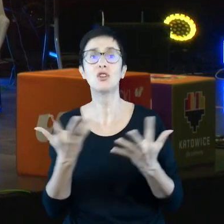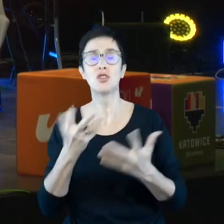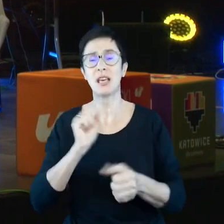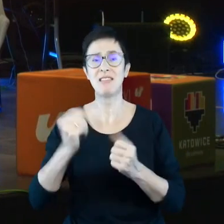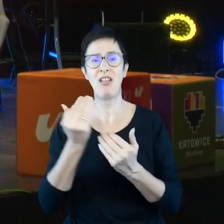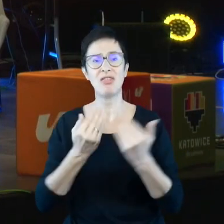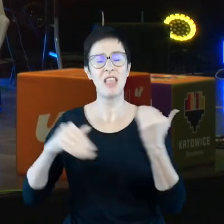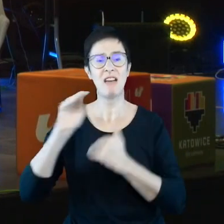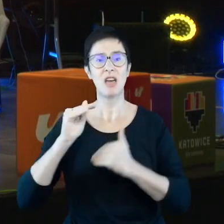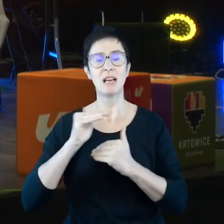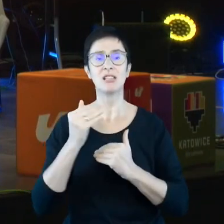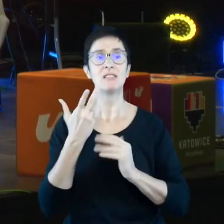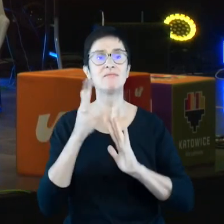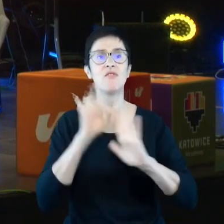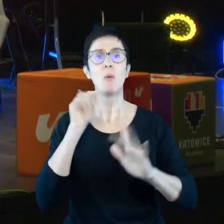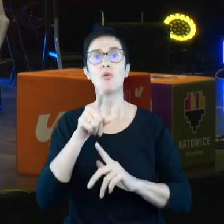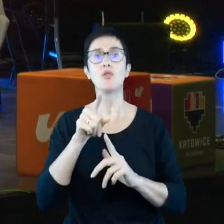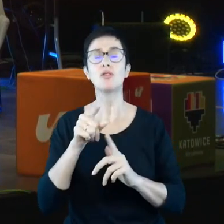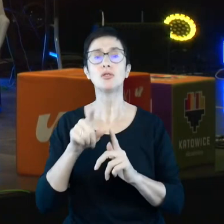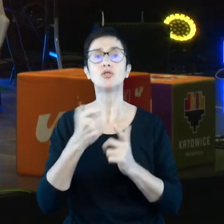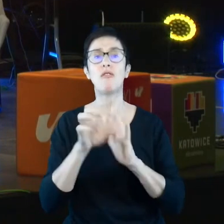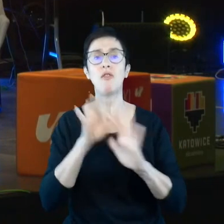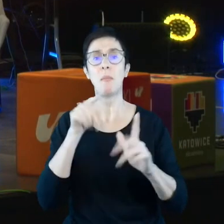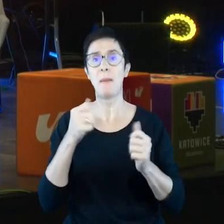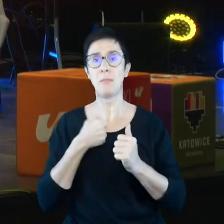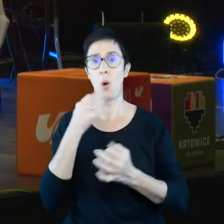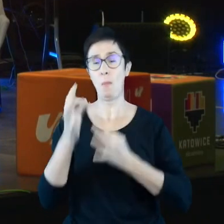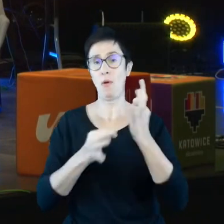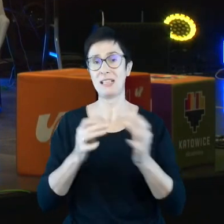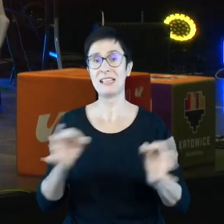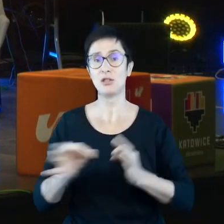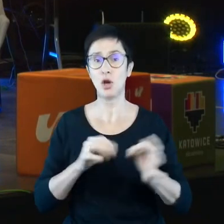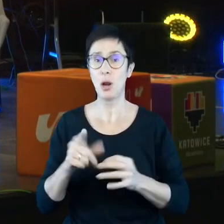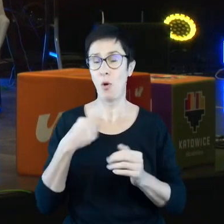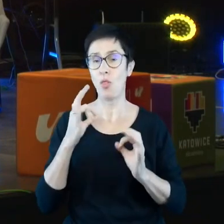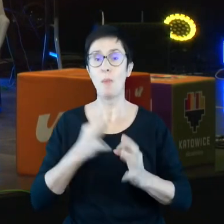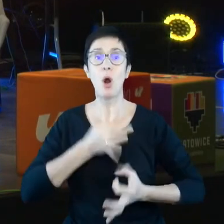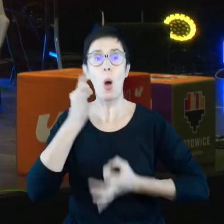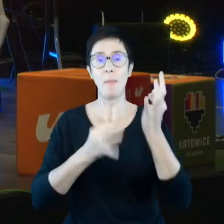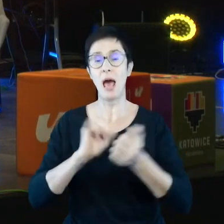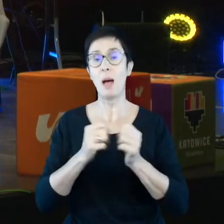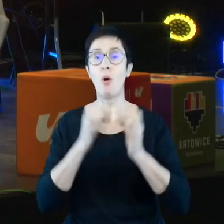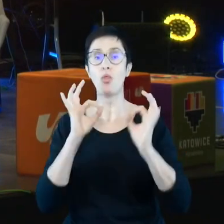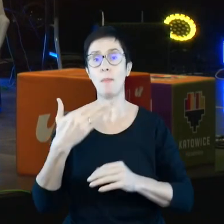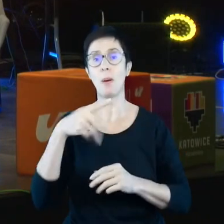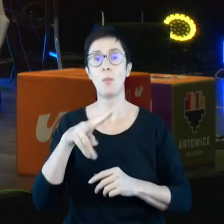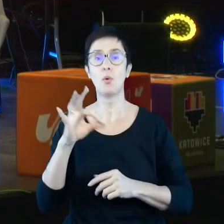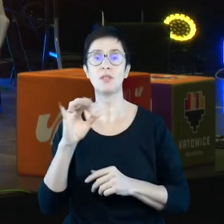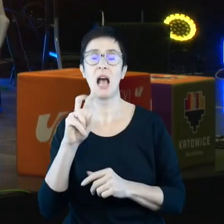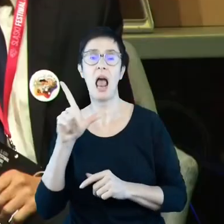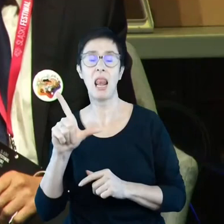żeby opowiedzieć tę historię w taki sposób, żeby była z tego dobra opera albo dobry musical, właśnie opera czy musical w tym